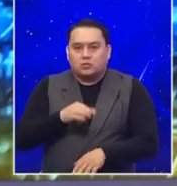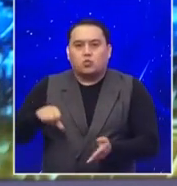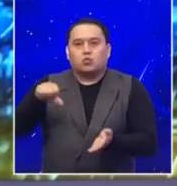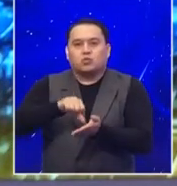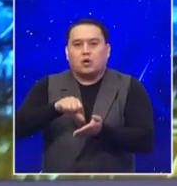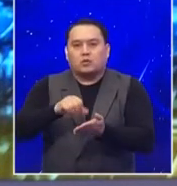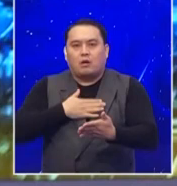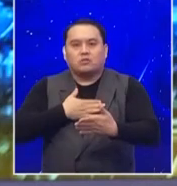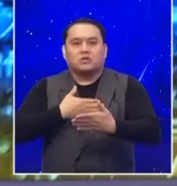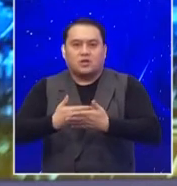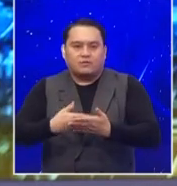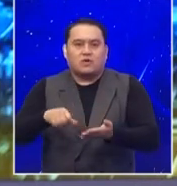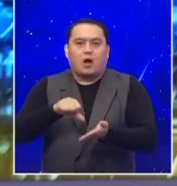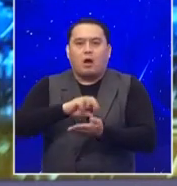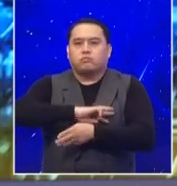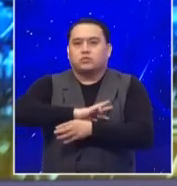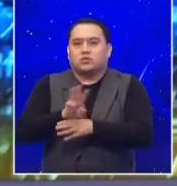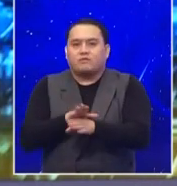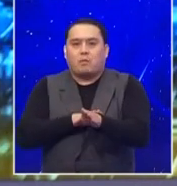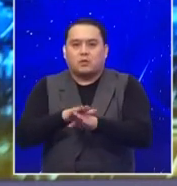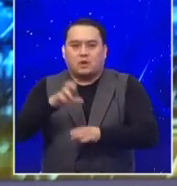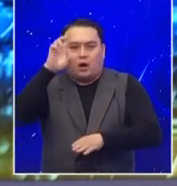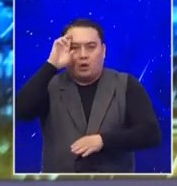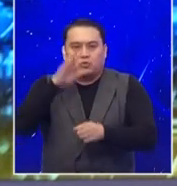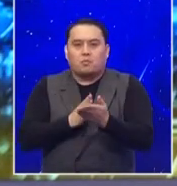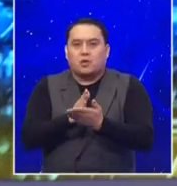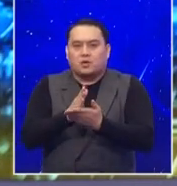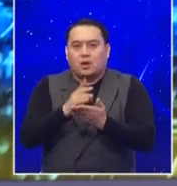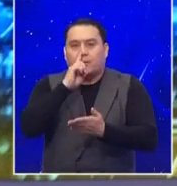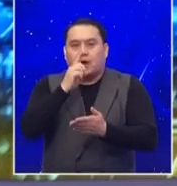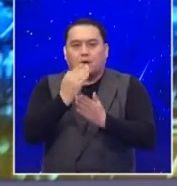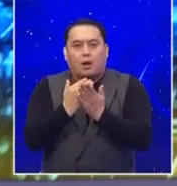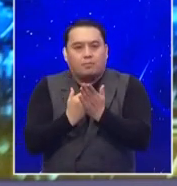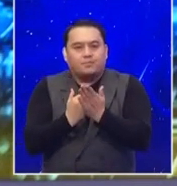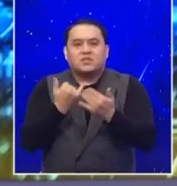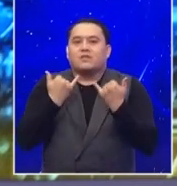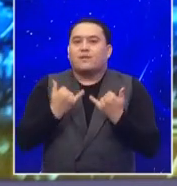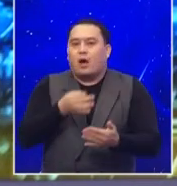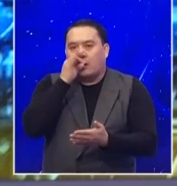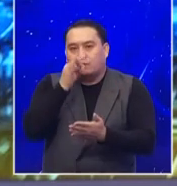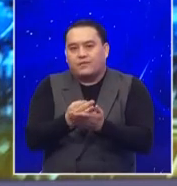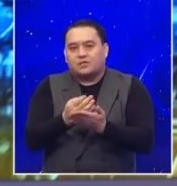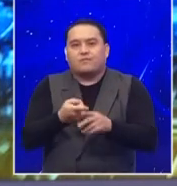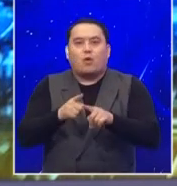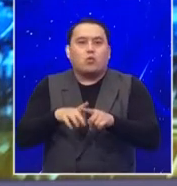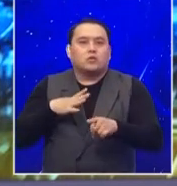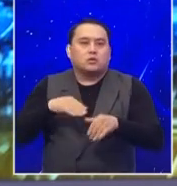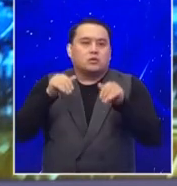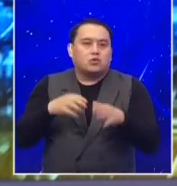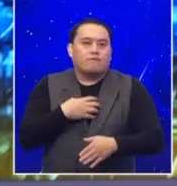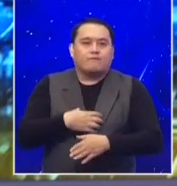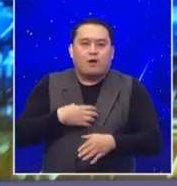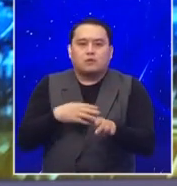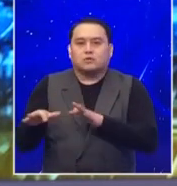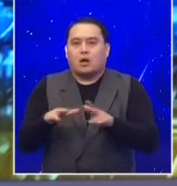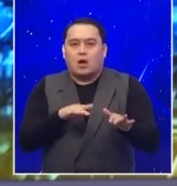принимал активное участие в обеспечении реализации государственной политики. На сегодняшний день, занимая ответственный пост, им решаются важные